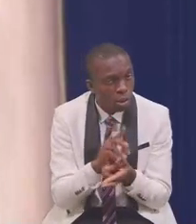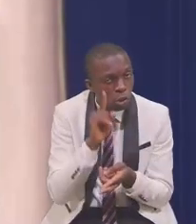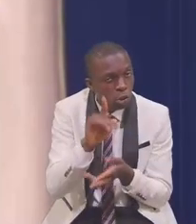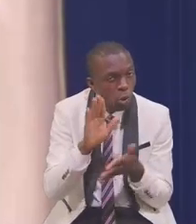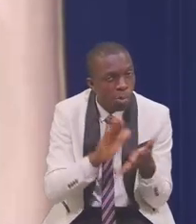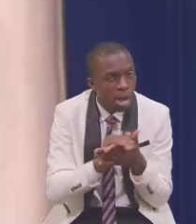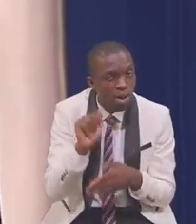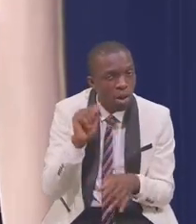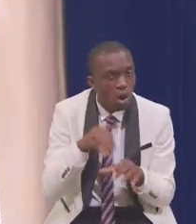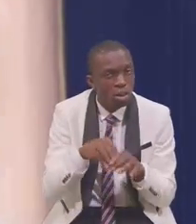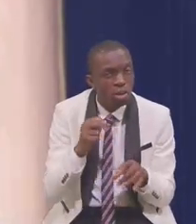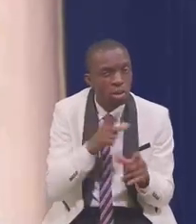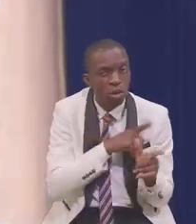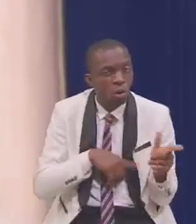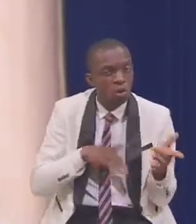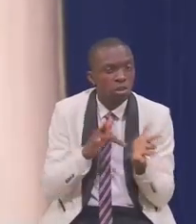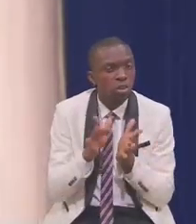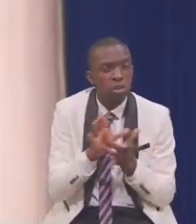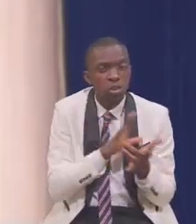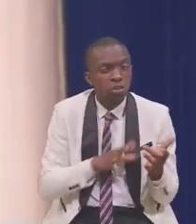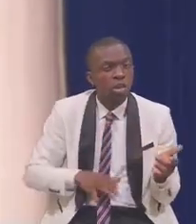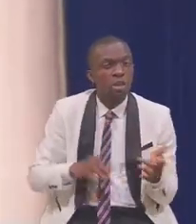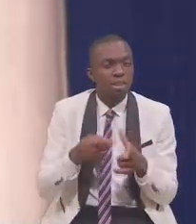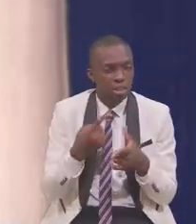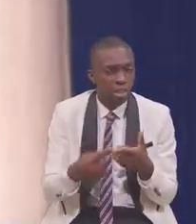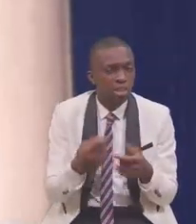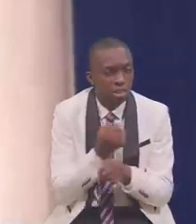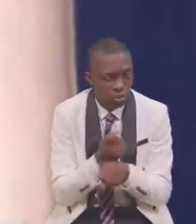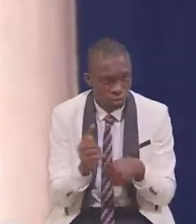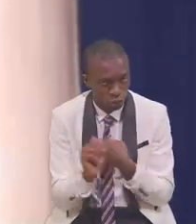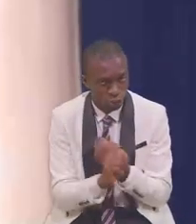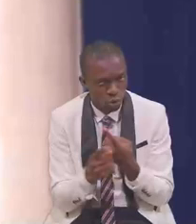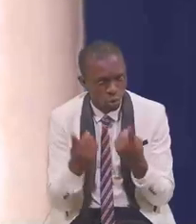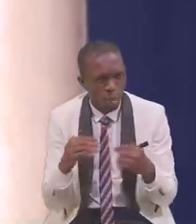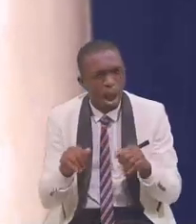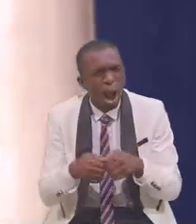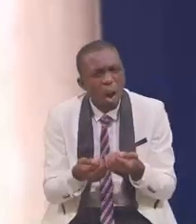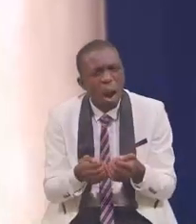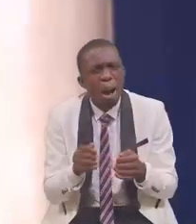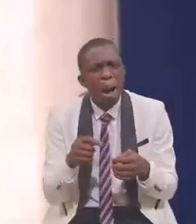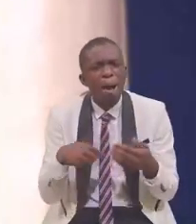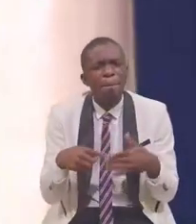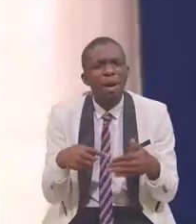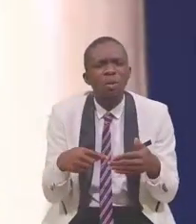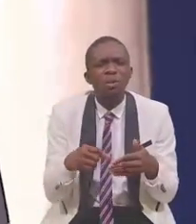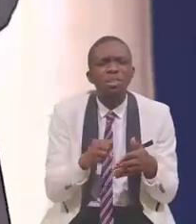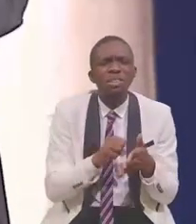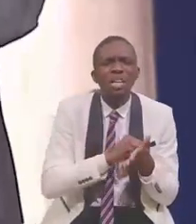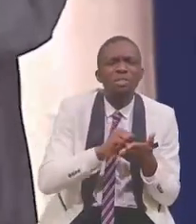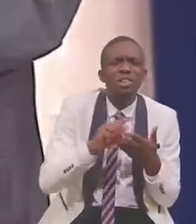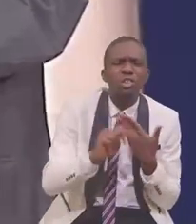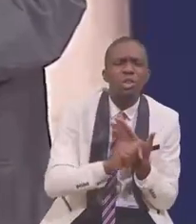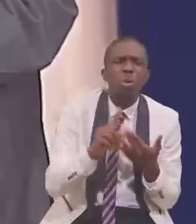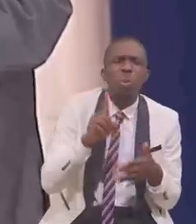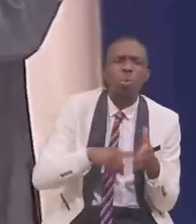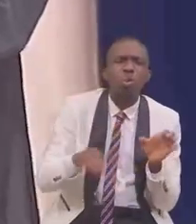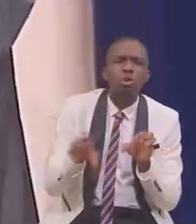au Seigneur Jésus et le salut lui est donné. Et la sanctification, qu'est-ce qu'on fait? Notre préparation pour